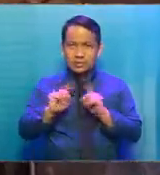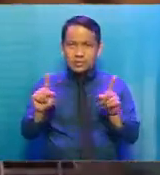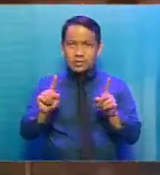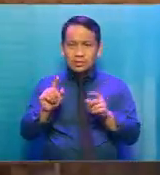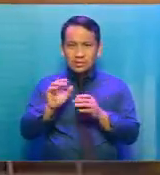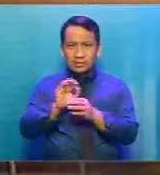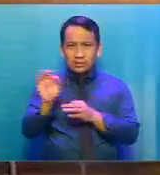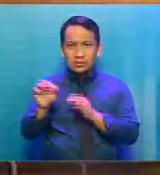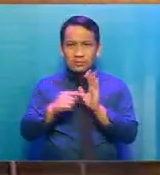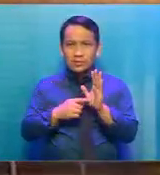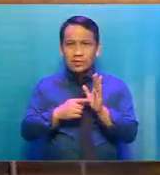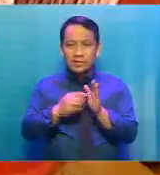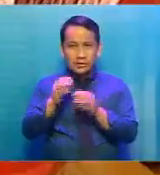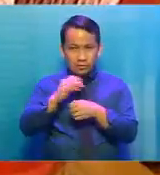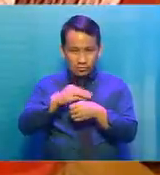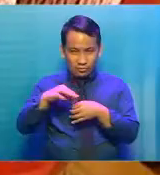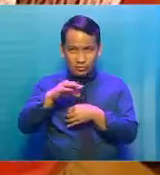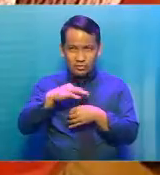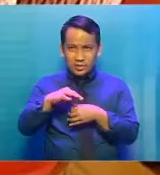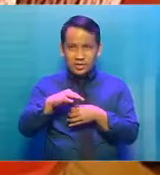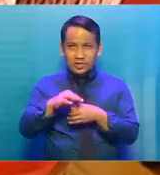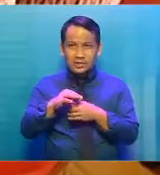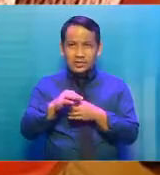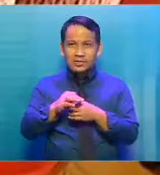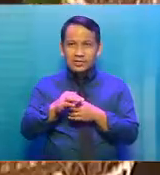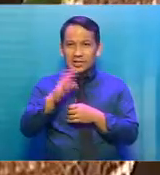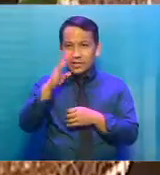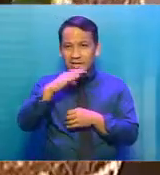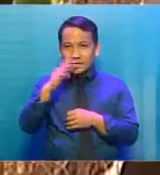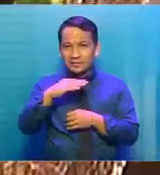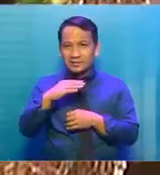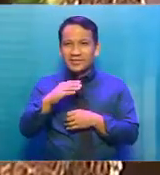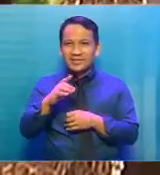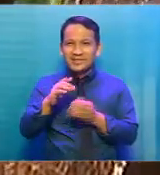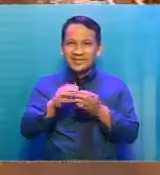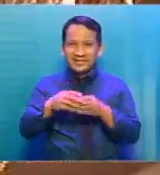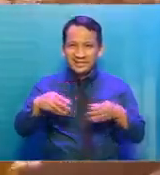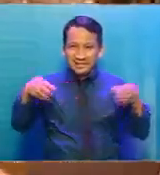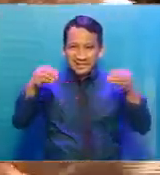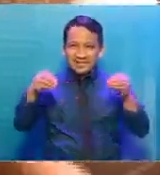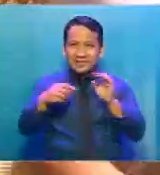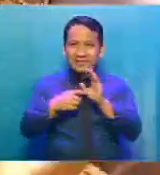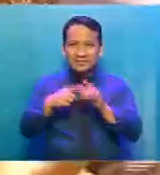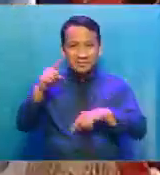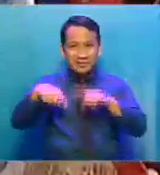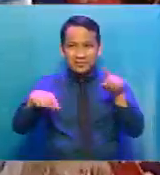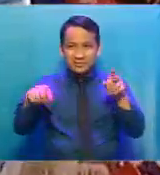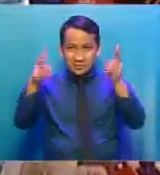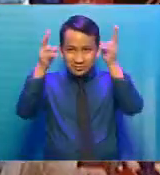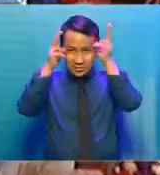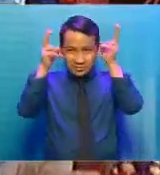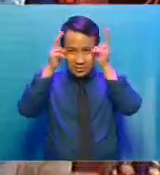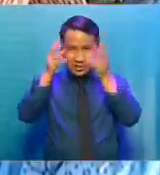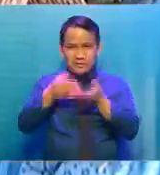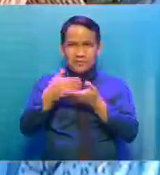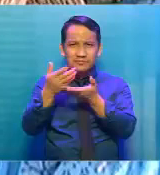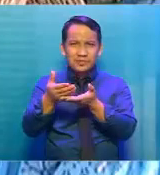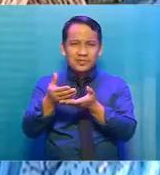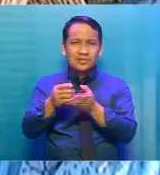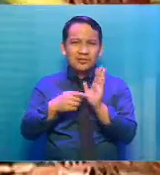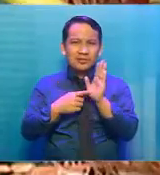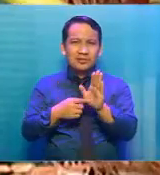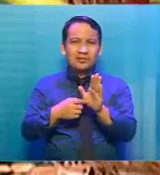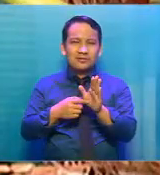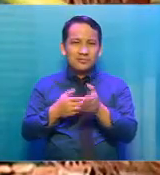na tsokolate, abay kape. Sili, talong, at samutsaring gulay na bouquet ang gimmick niya